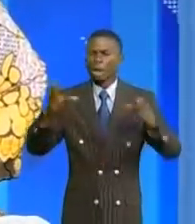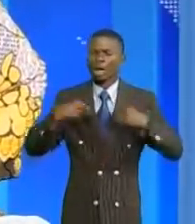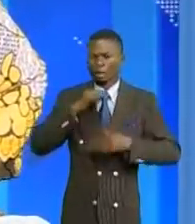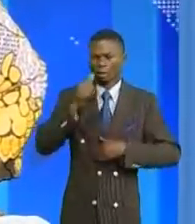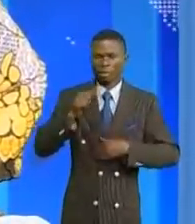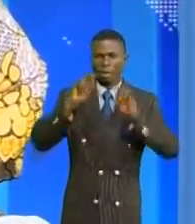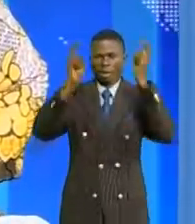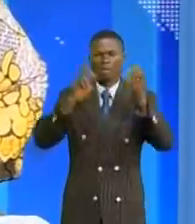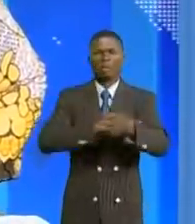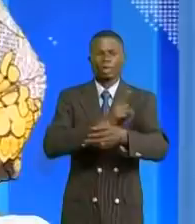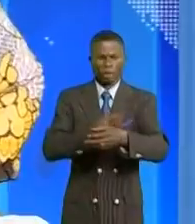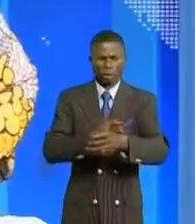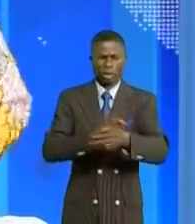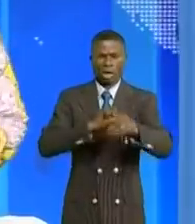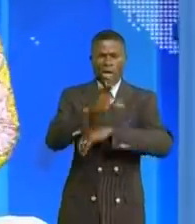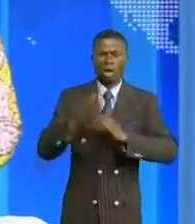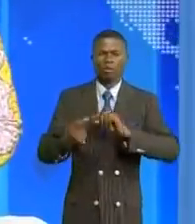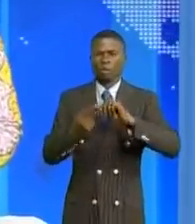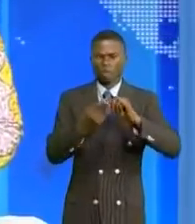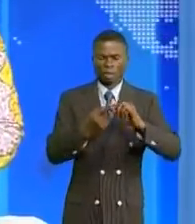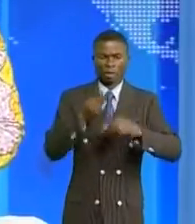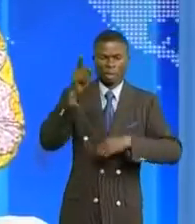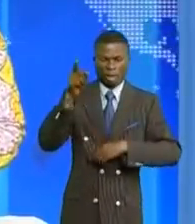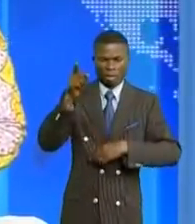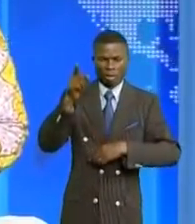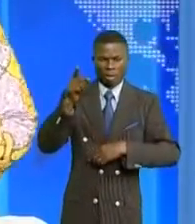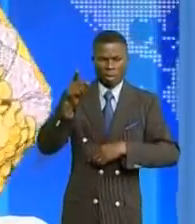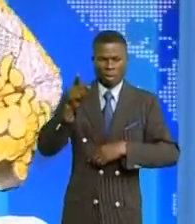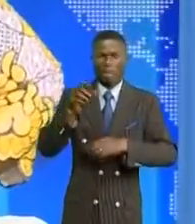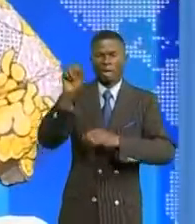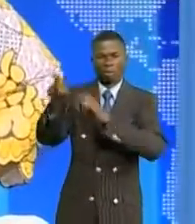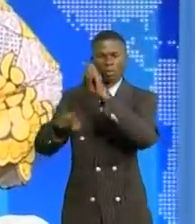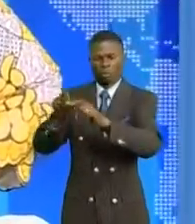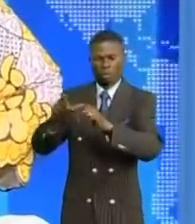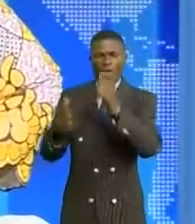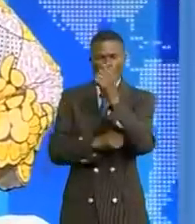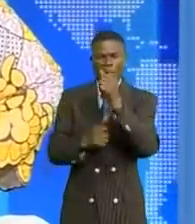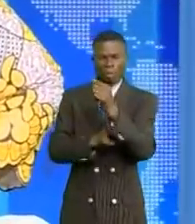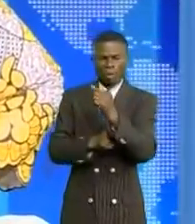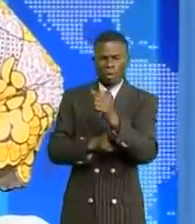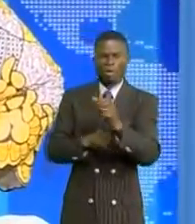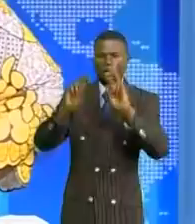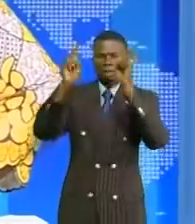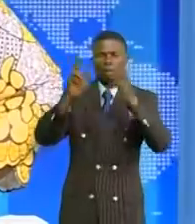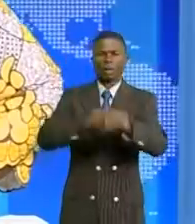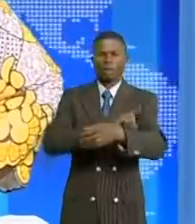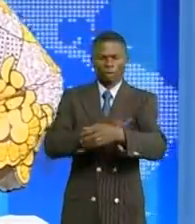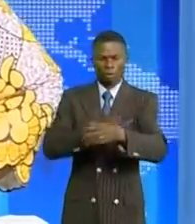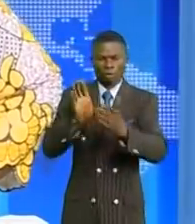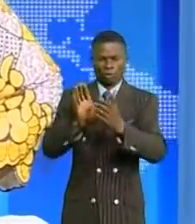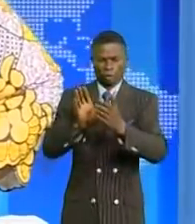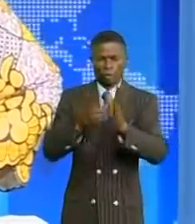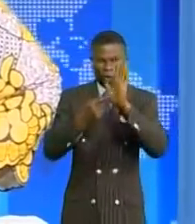est bien notre envoyé spécial blesse beaucoup question n'a à interroger quelques habitants du quartier guéré un endroit réputé